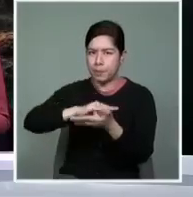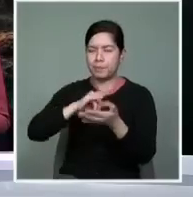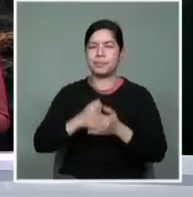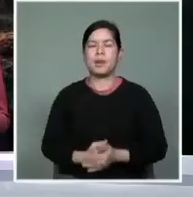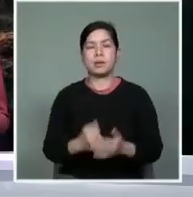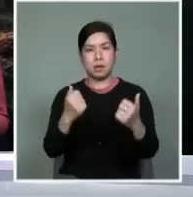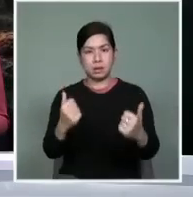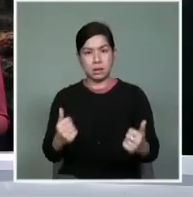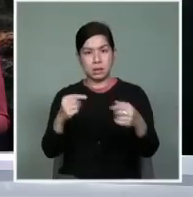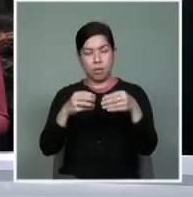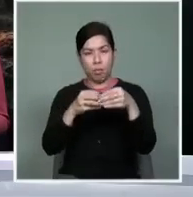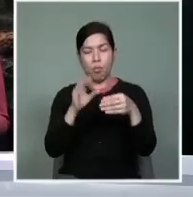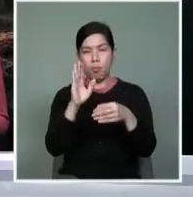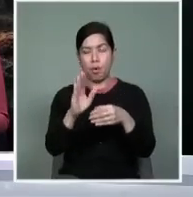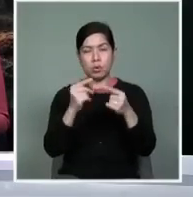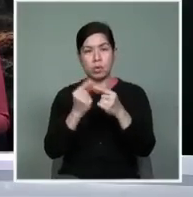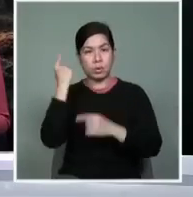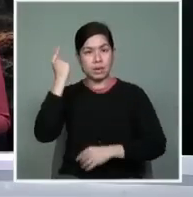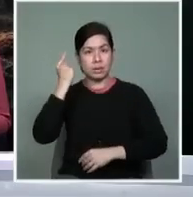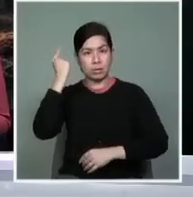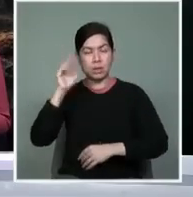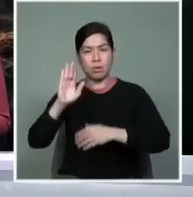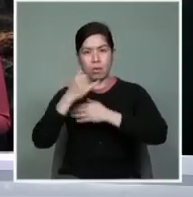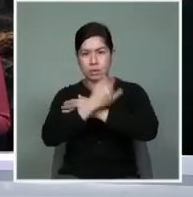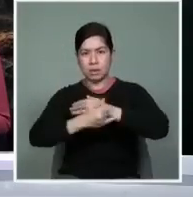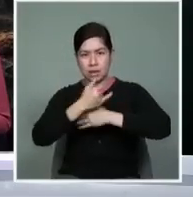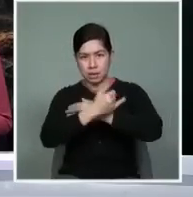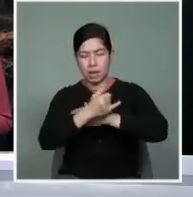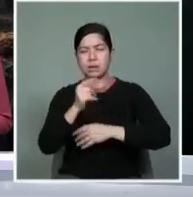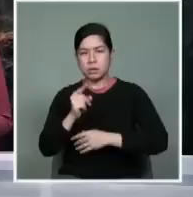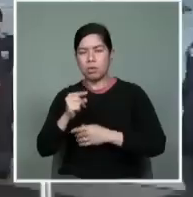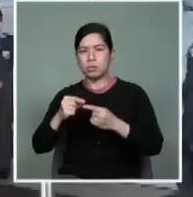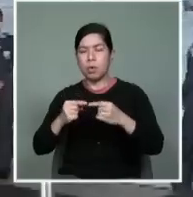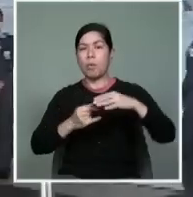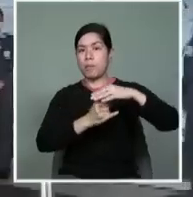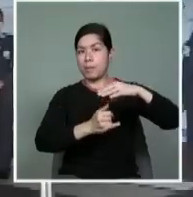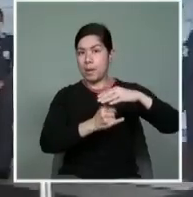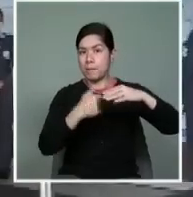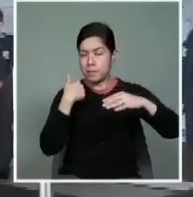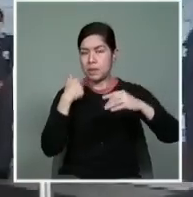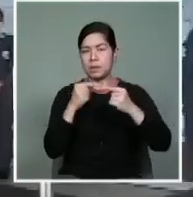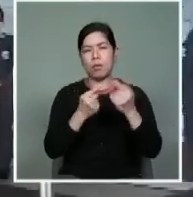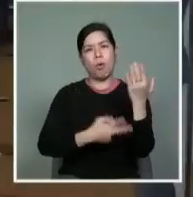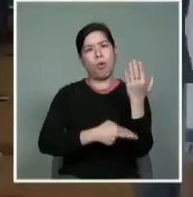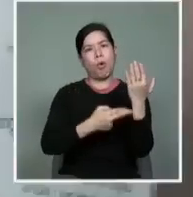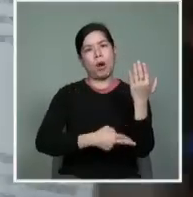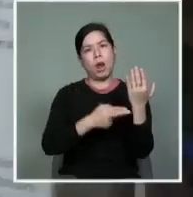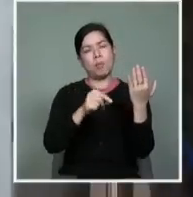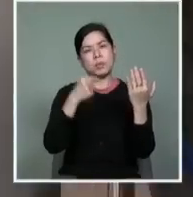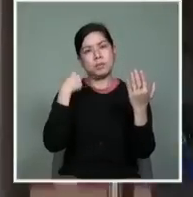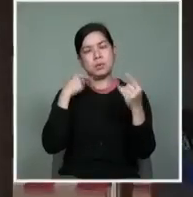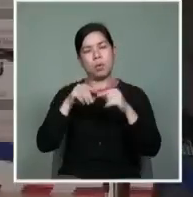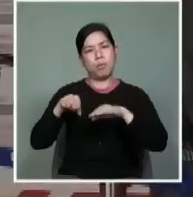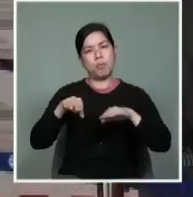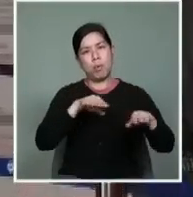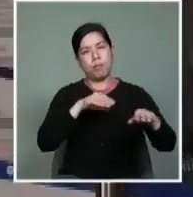การเดินทางเข้ามาของนักท่องเที่ยวกลุ่มนี้ค่ะจะมากักตัวอยู่ในสถานกักตัวแบบทางเลือกก็จะมีโรงแรมหลายแห่งเลยนะคะที่จะใช้เป็นส